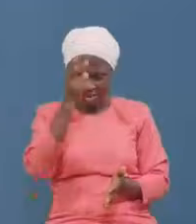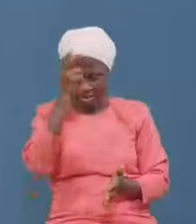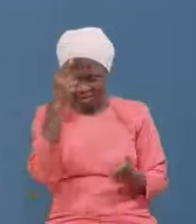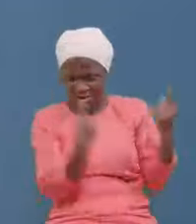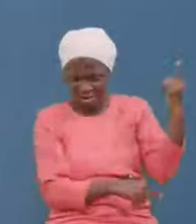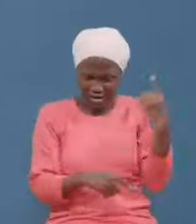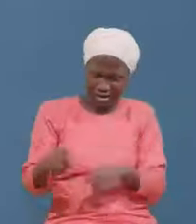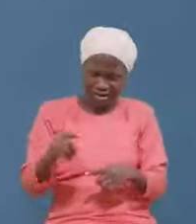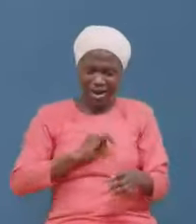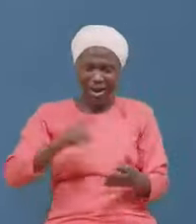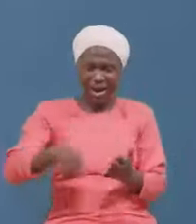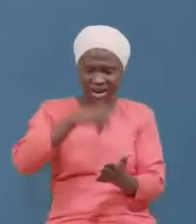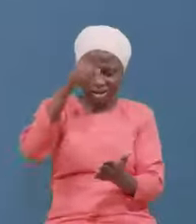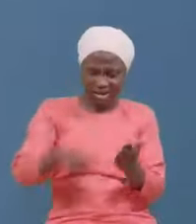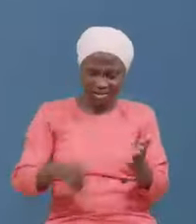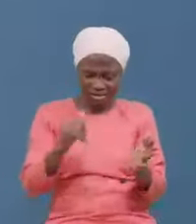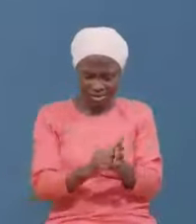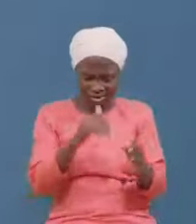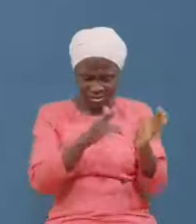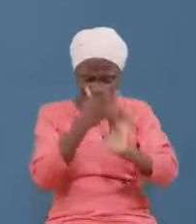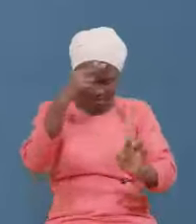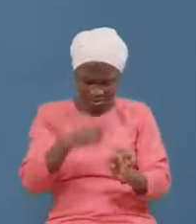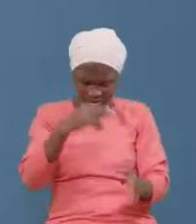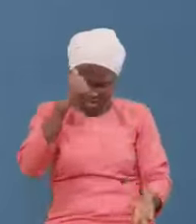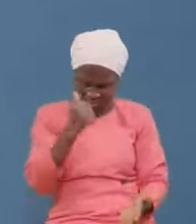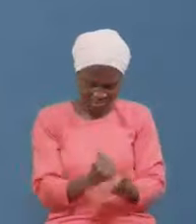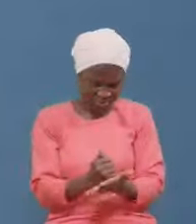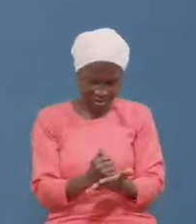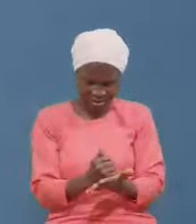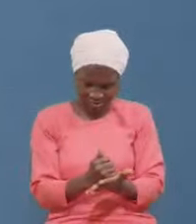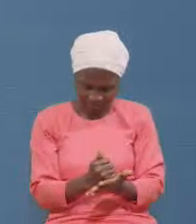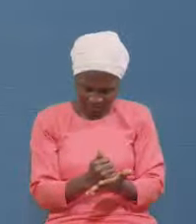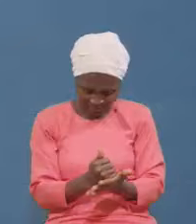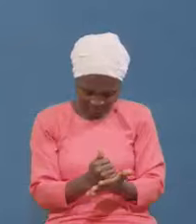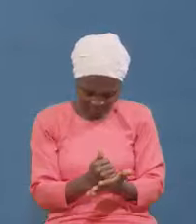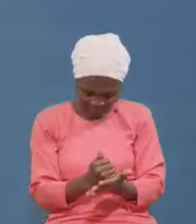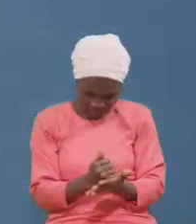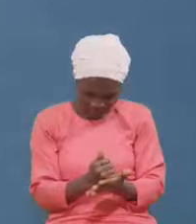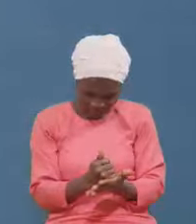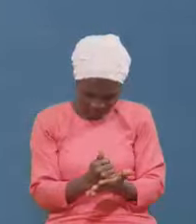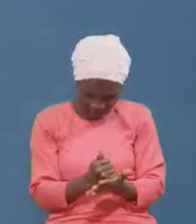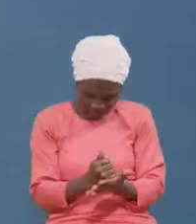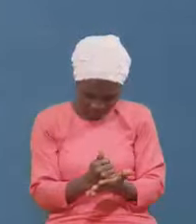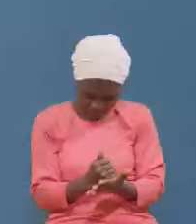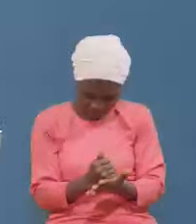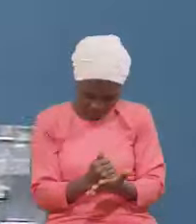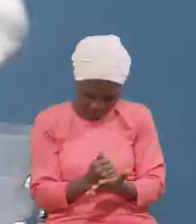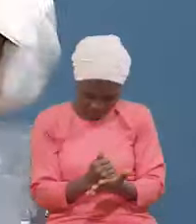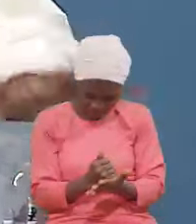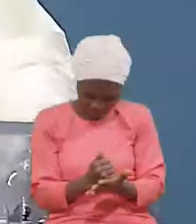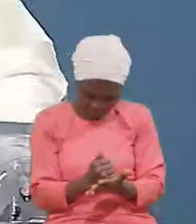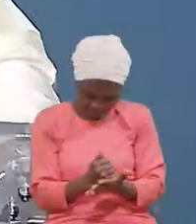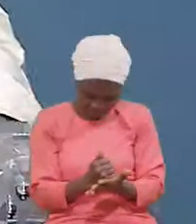I cancel that in Jesus name. దురాత్మ ప్రభావాలను యేసు నామములో రద్దు